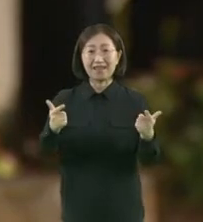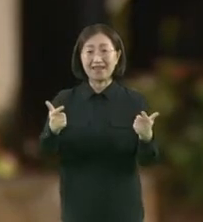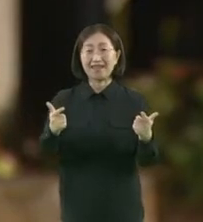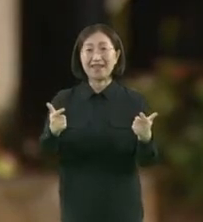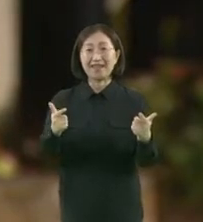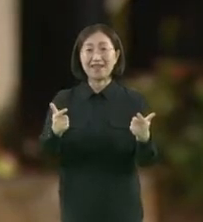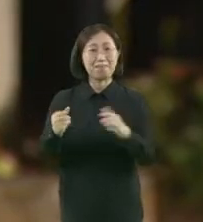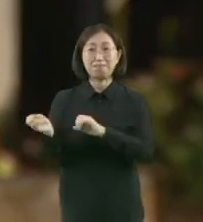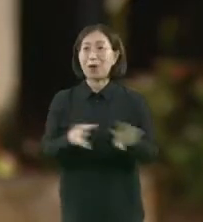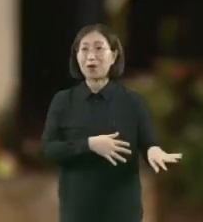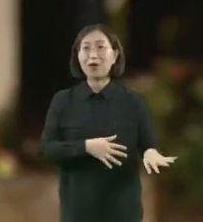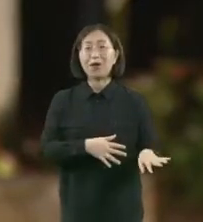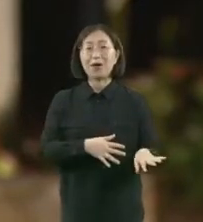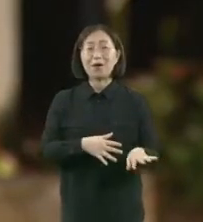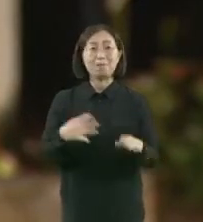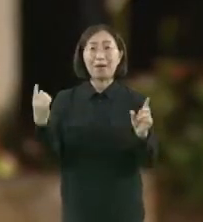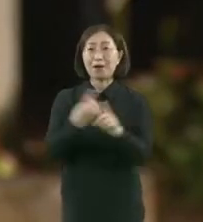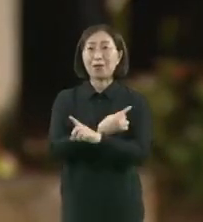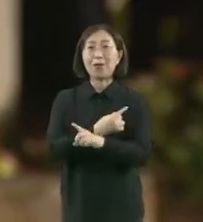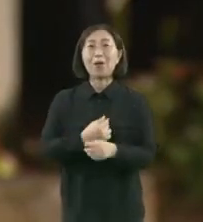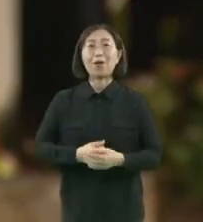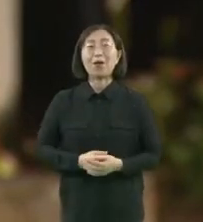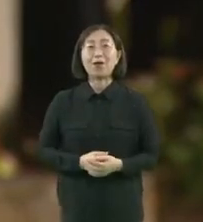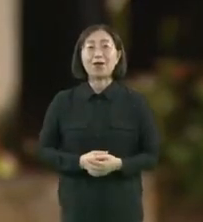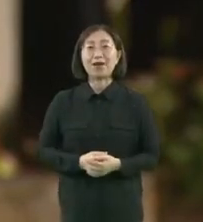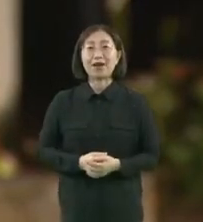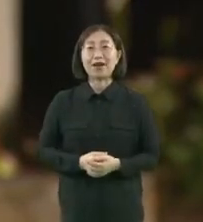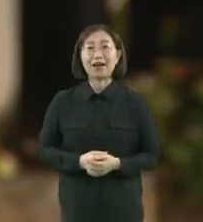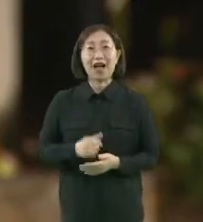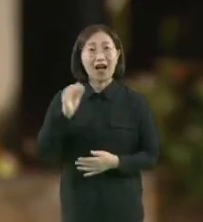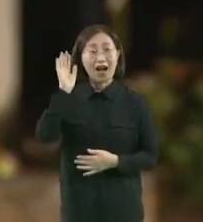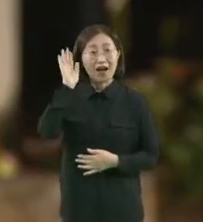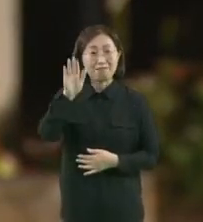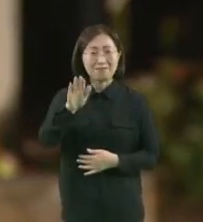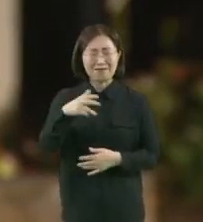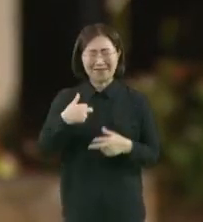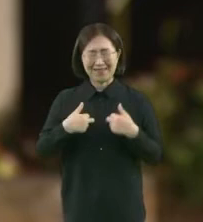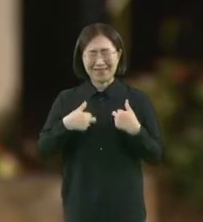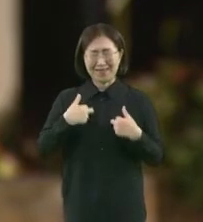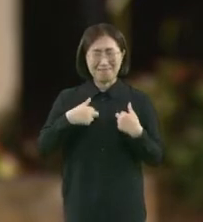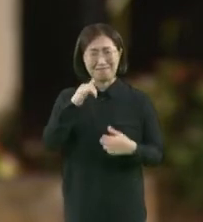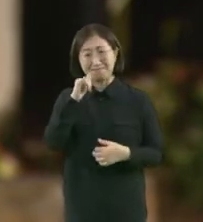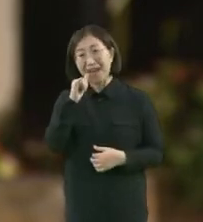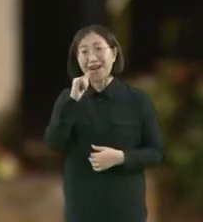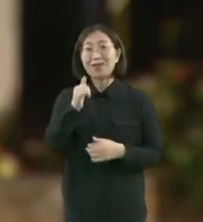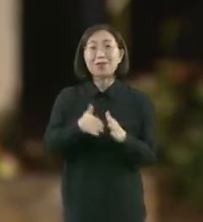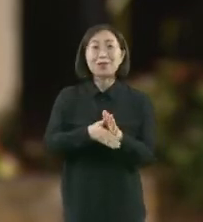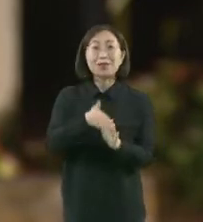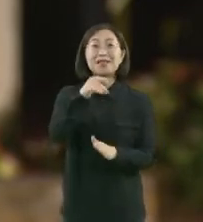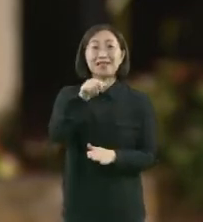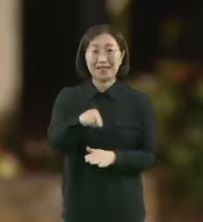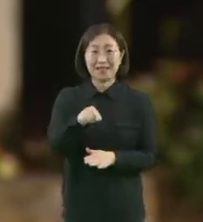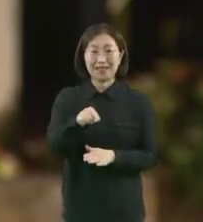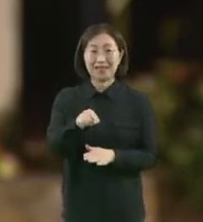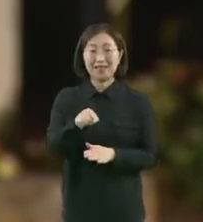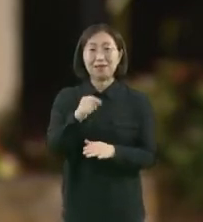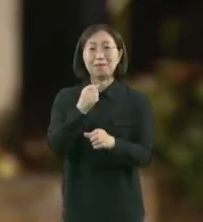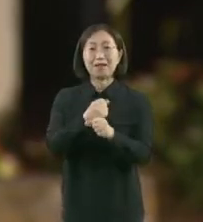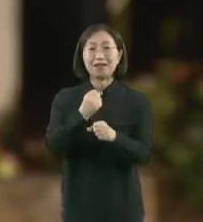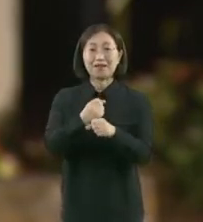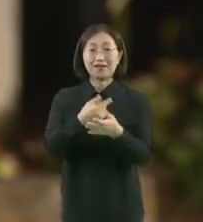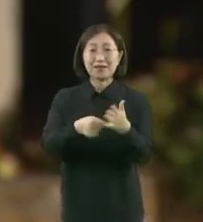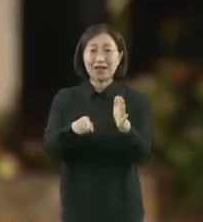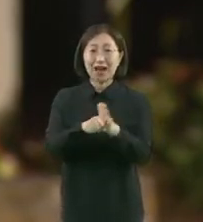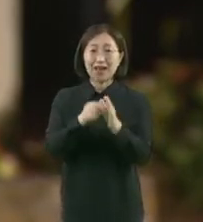안 되겠다. 그래서 앞으로 꿀잼 도시를 향한 그런 새로운 계획과